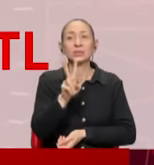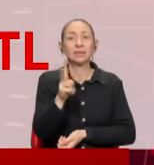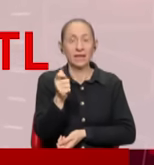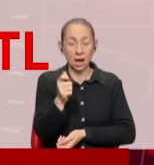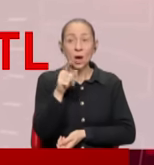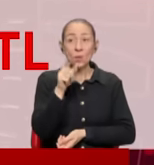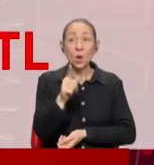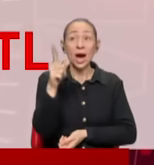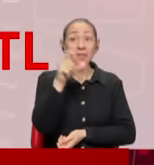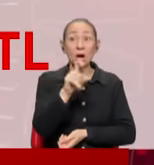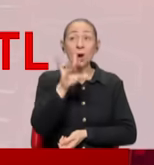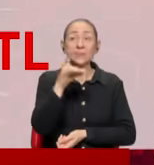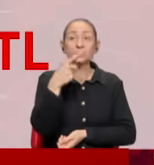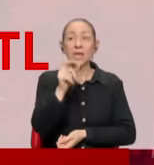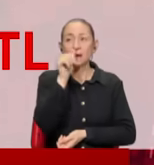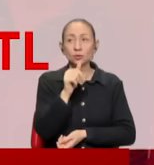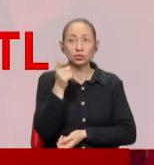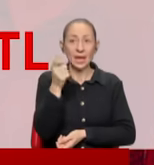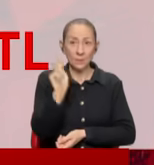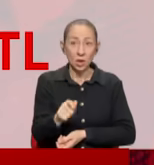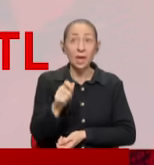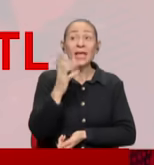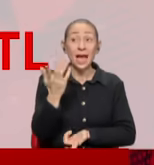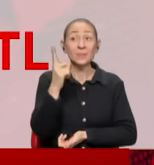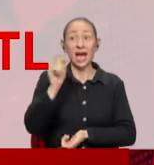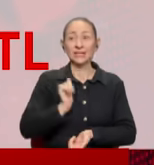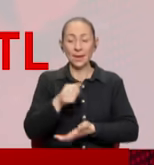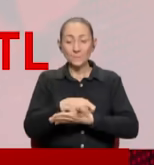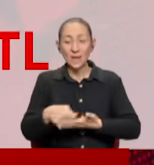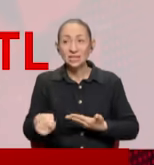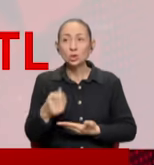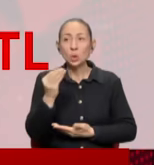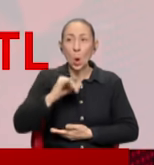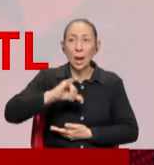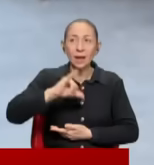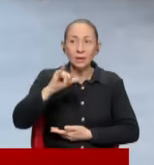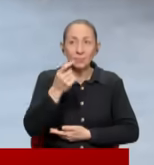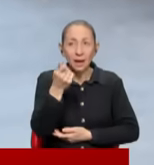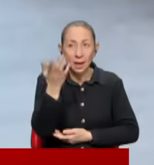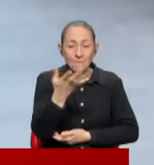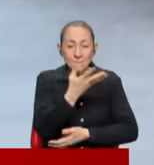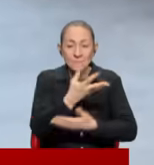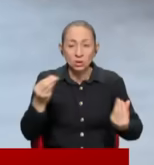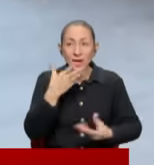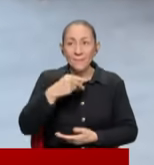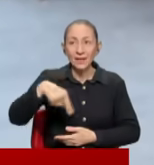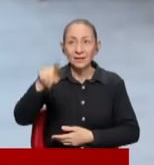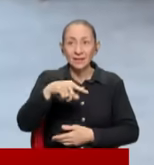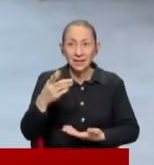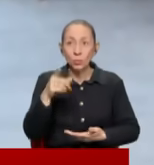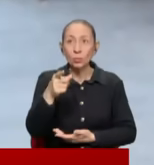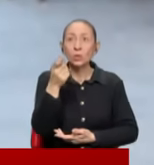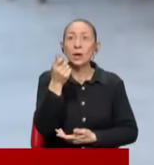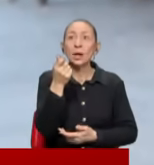lira. Bu ayda 15.600 lira demek. Yani asgari ücrete çok yakın bir rakam. Milyonlarca emekli ise